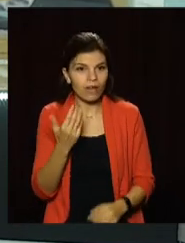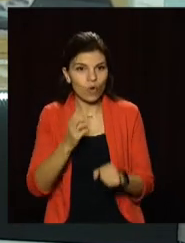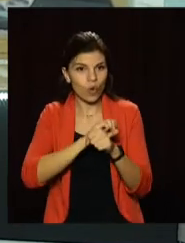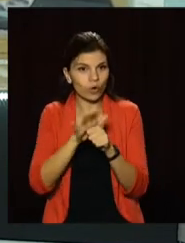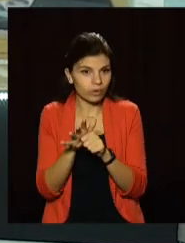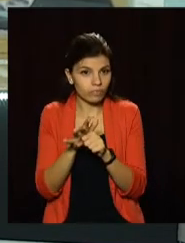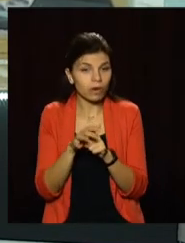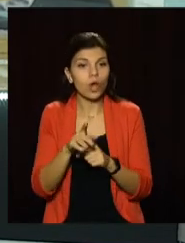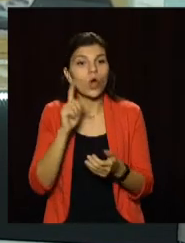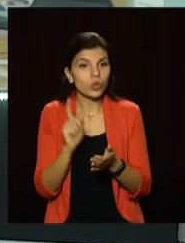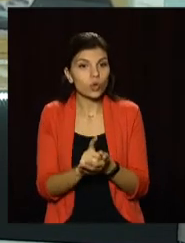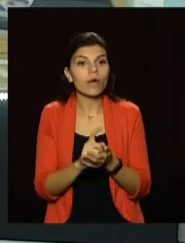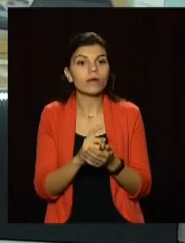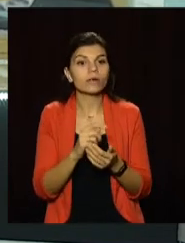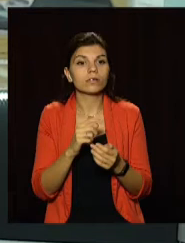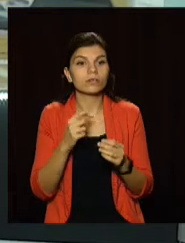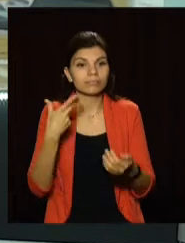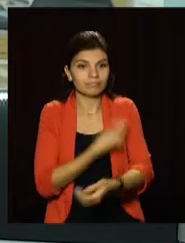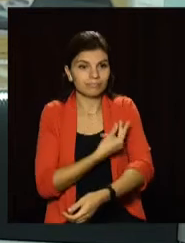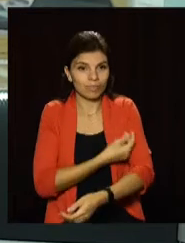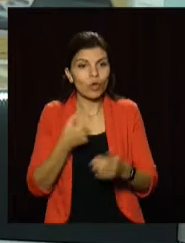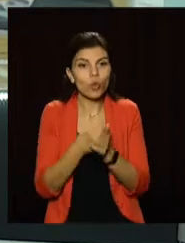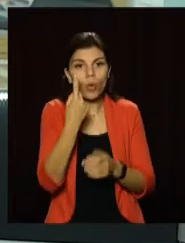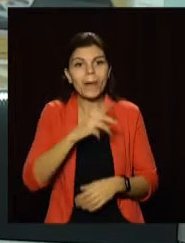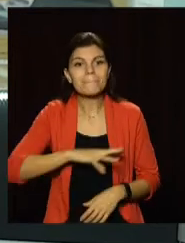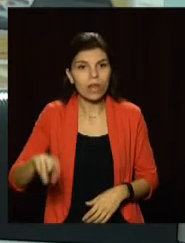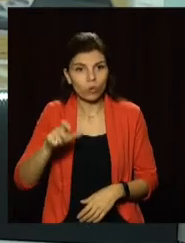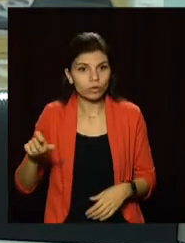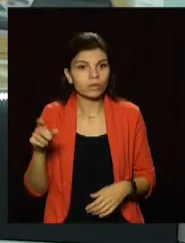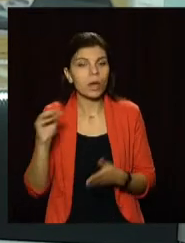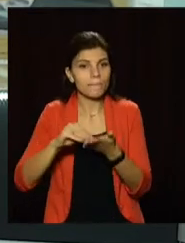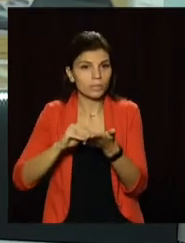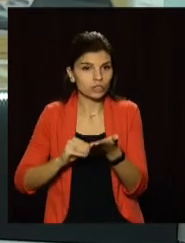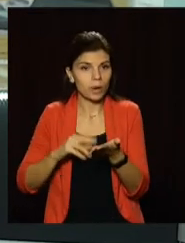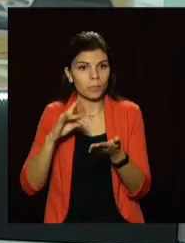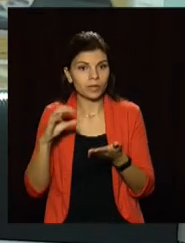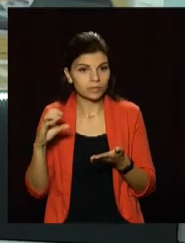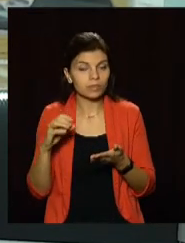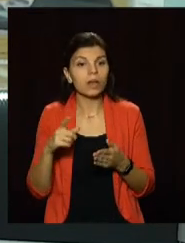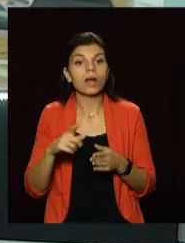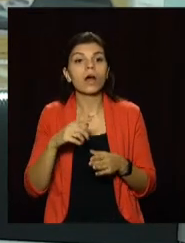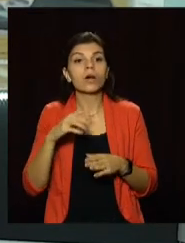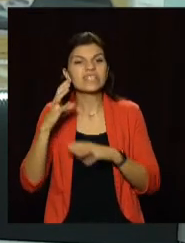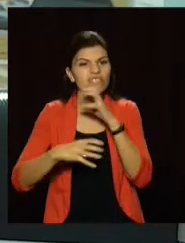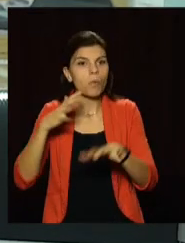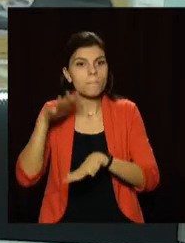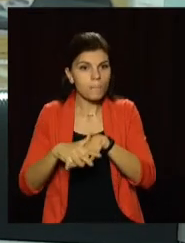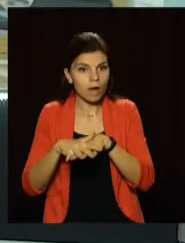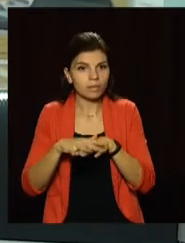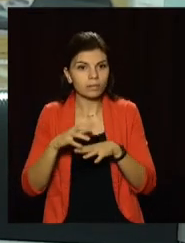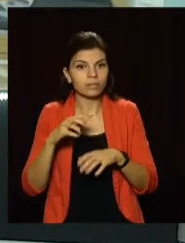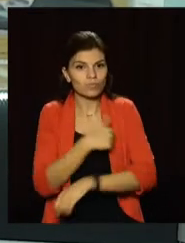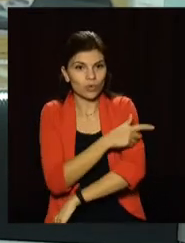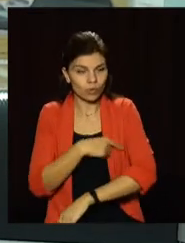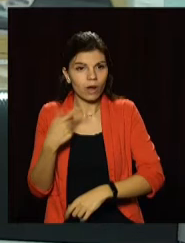має допомогти забезпечити вакциною до 1 мільярда людей, пише Associated Press. У Світовому банку заявили, проєкт охоплює